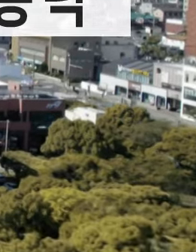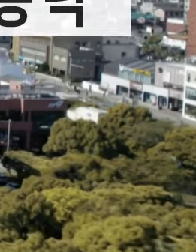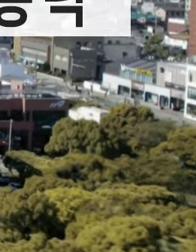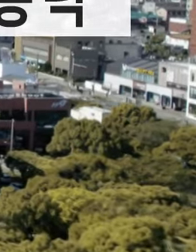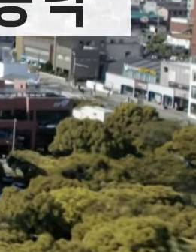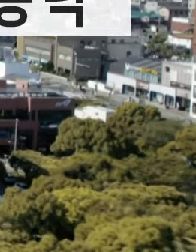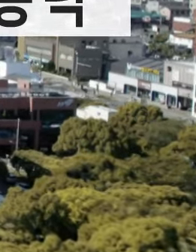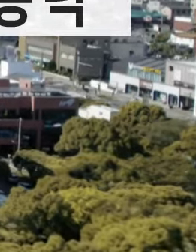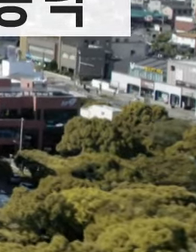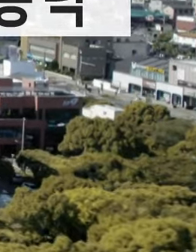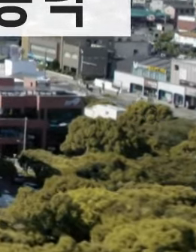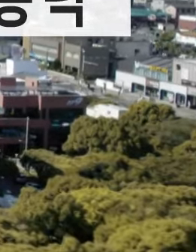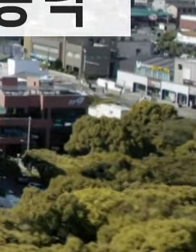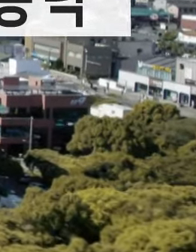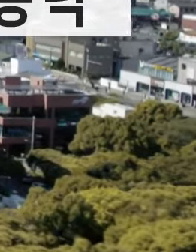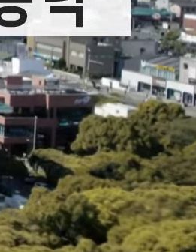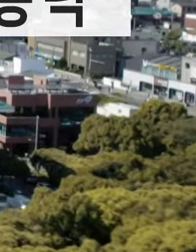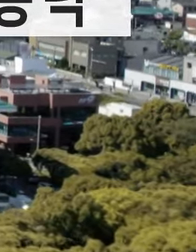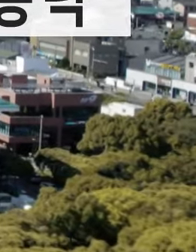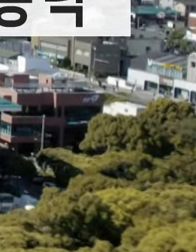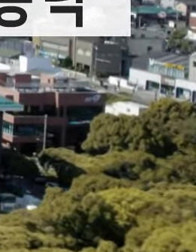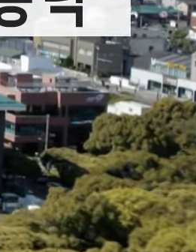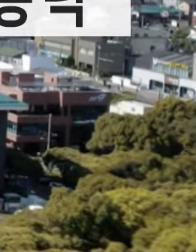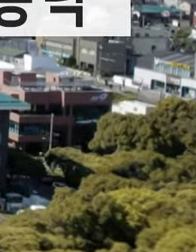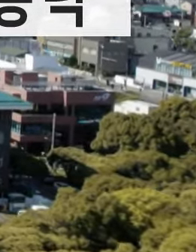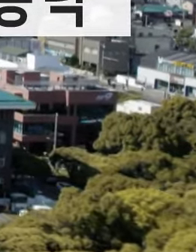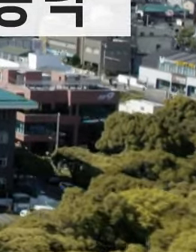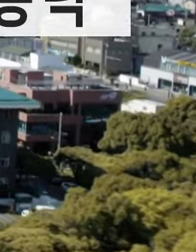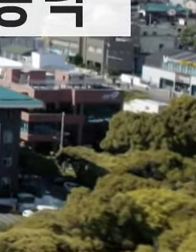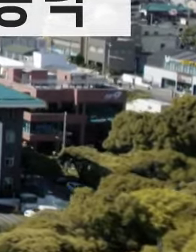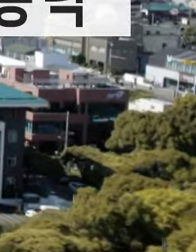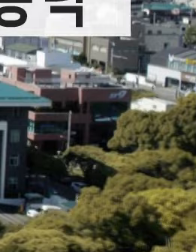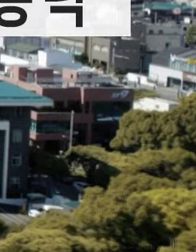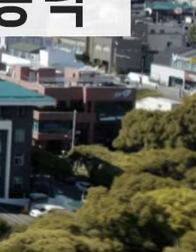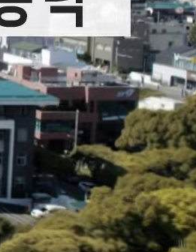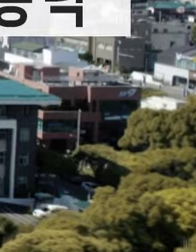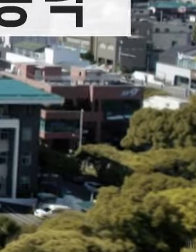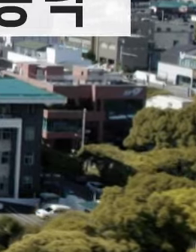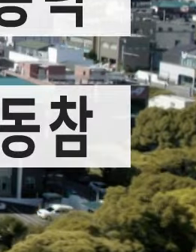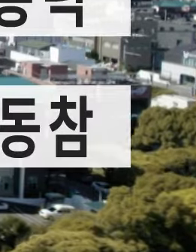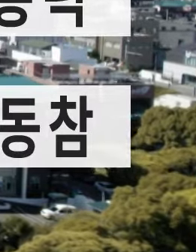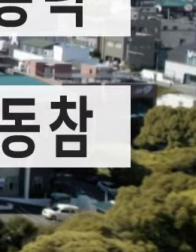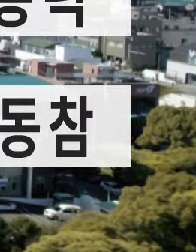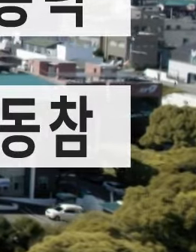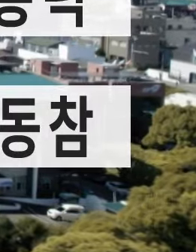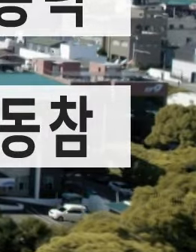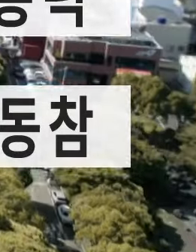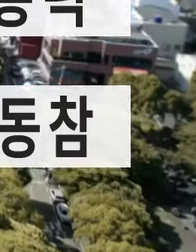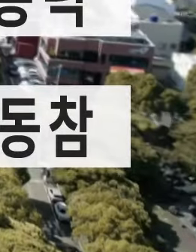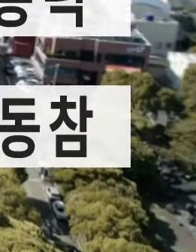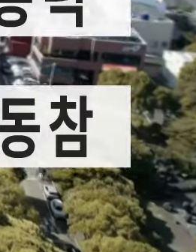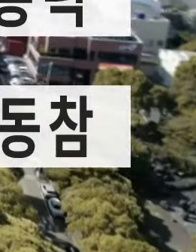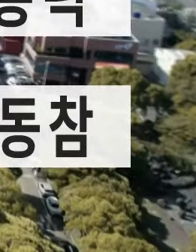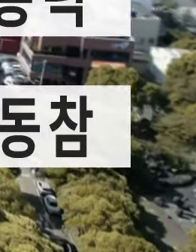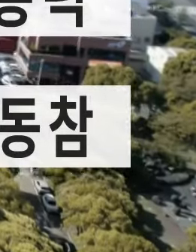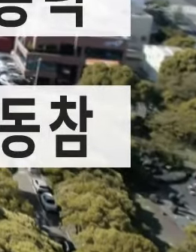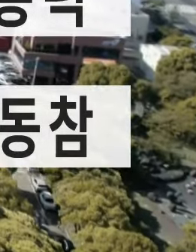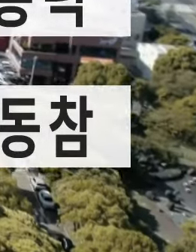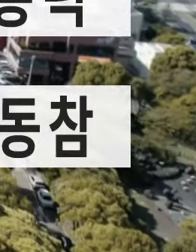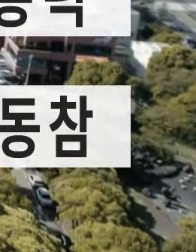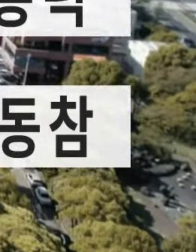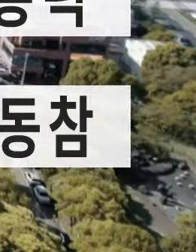초기 가뭄으로 농작물 피해를 최소화하기 위해 총력을 기울이고 있습니다. 제주 관광 대혁신을